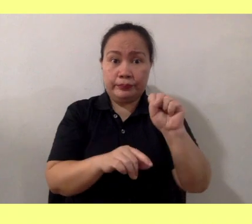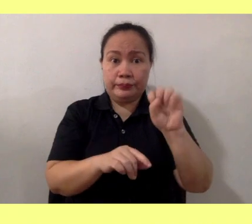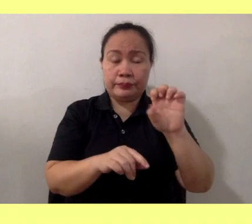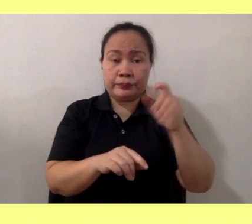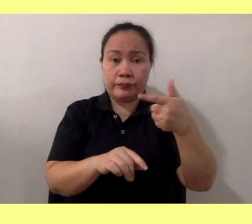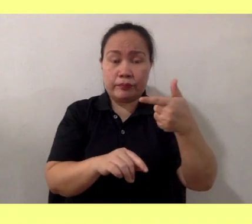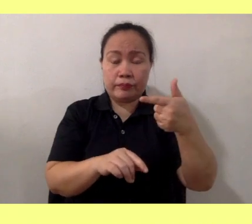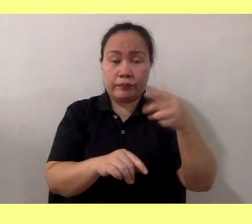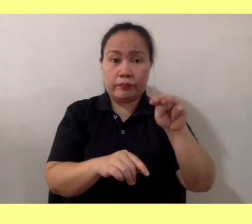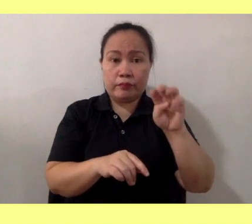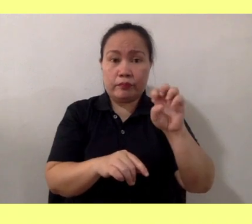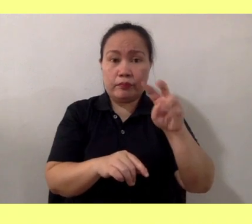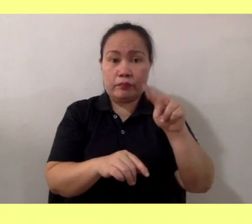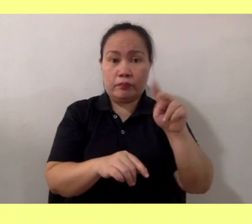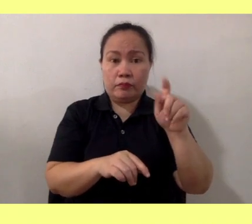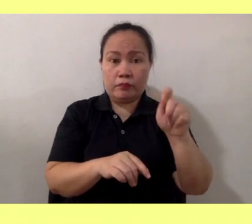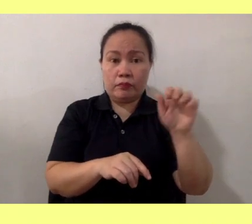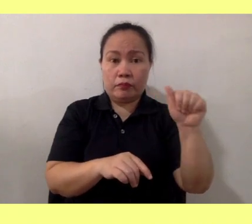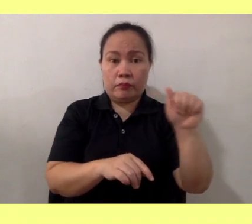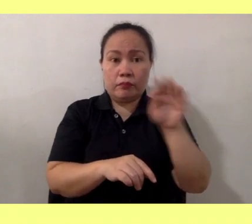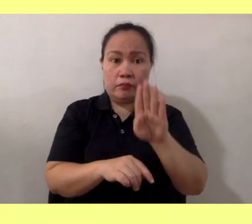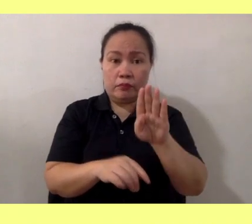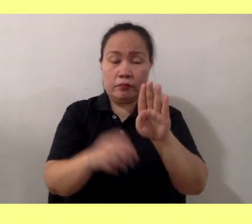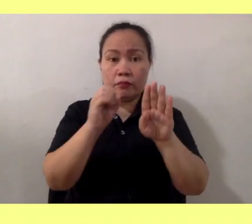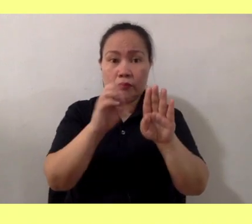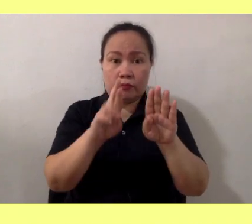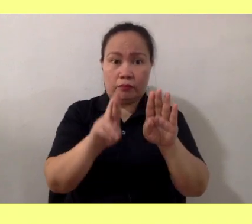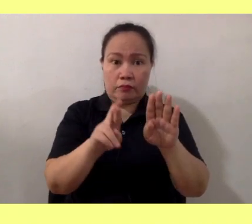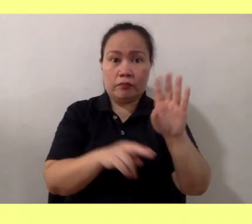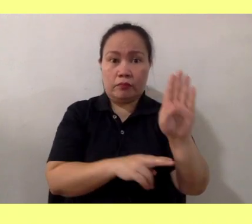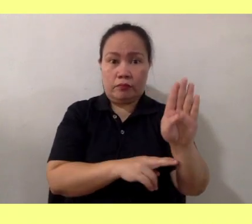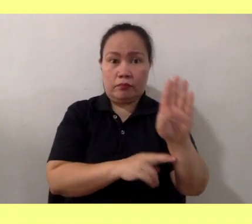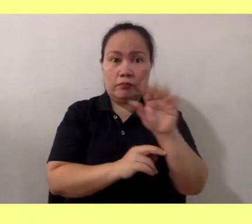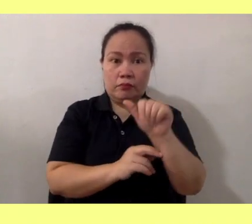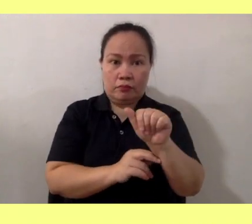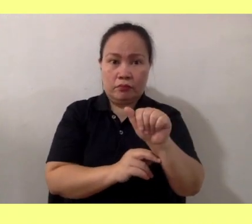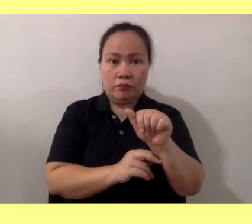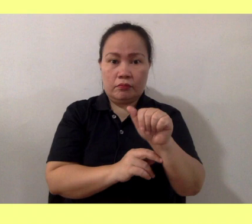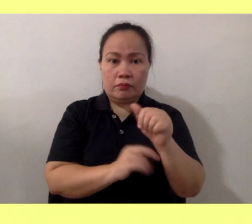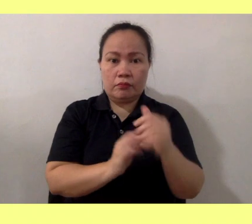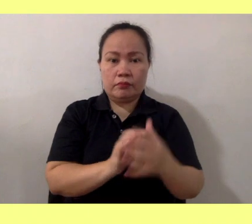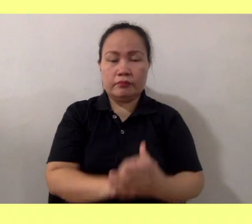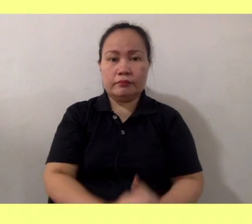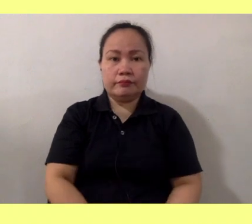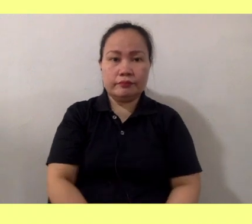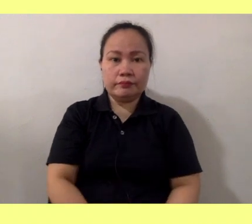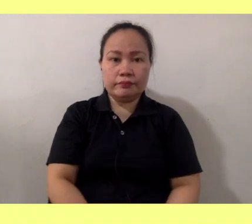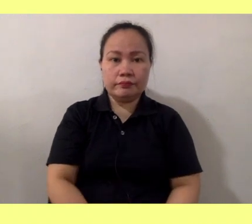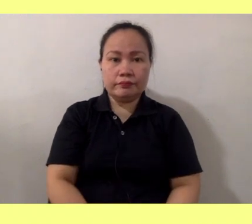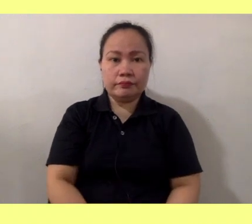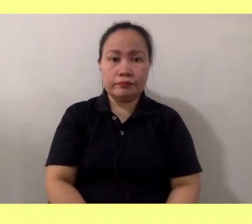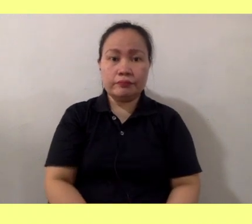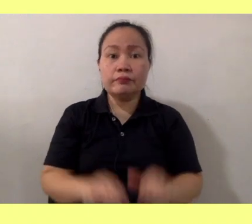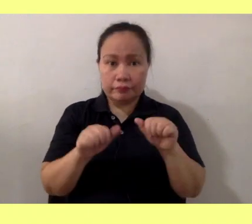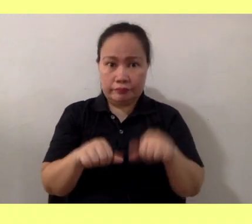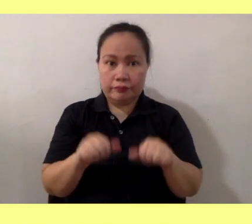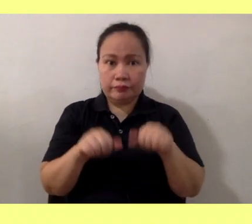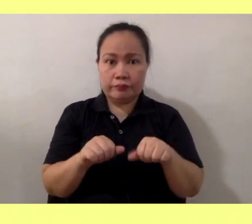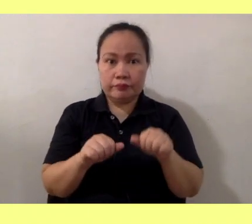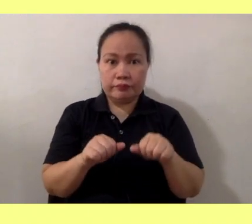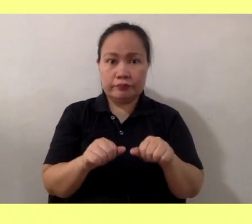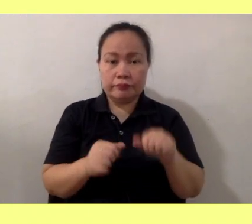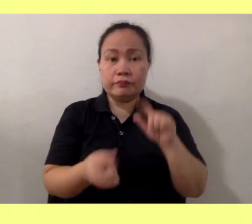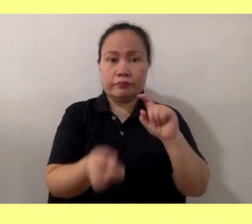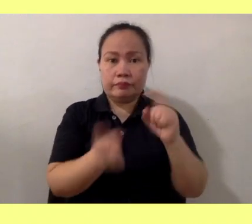or line segment BA. Okay, line segment AB or line segment BA.